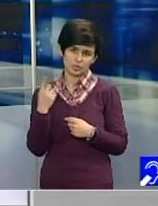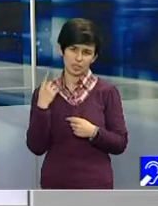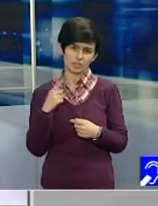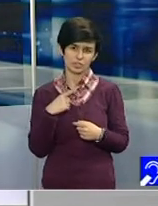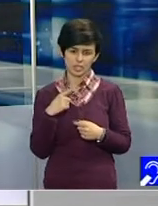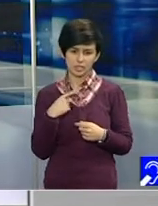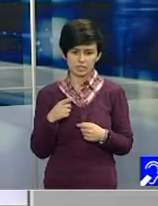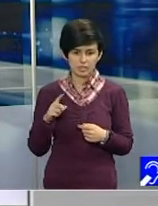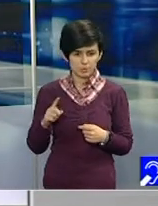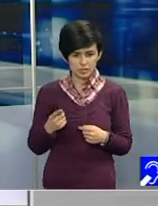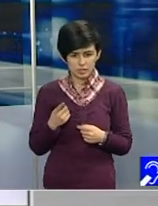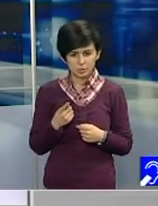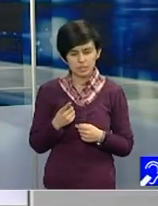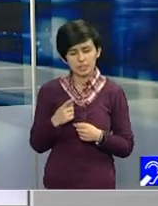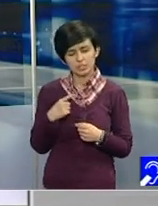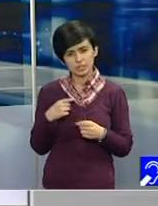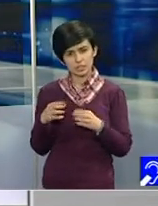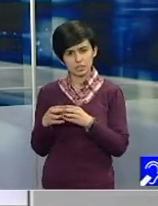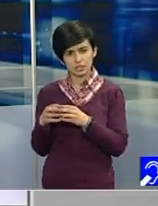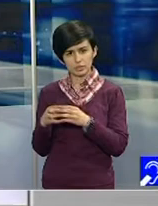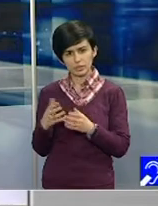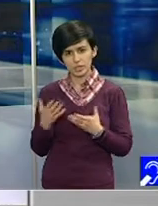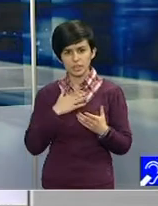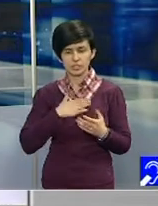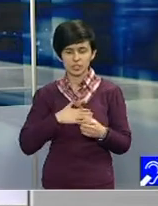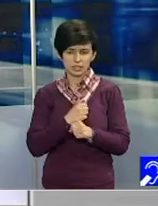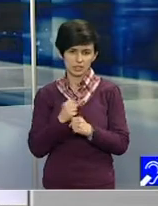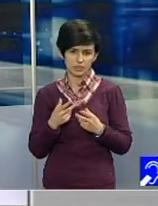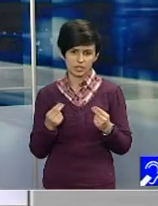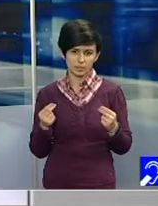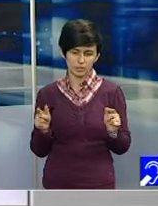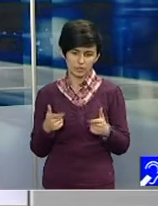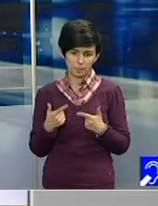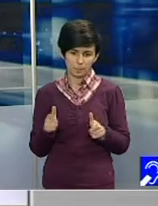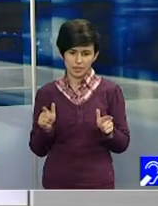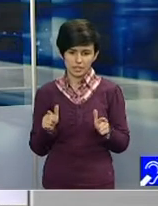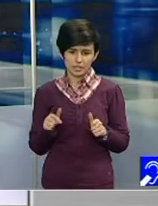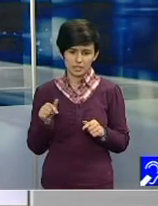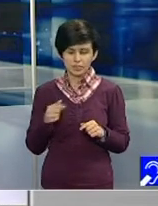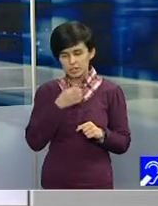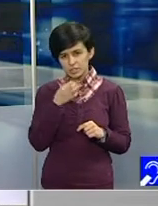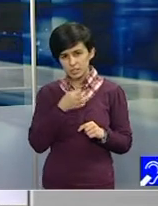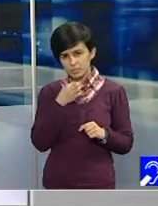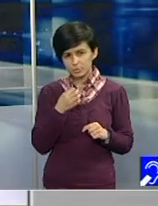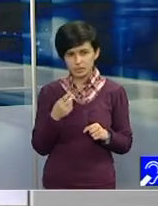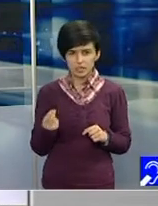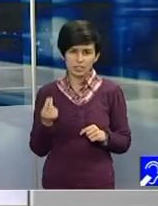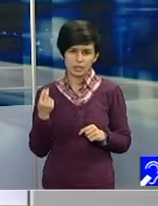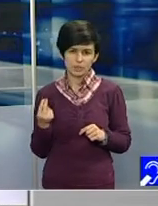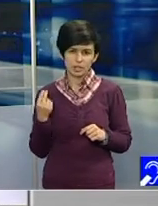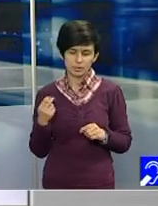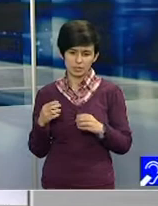și sunt trupe care își doresc foarte mult să cânte și asta ne spun cele mai bune